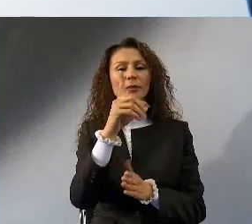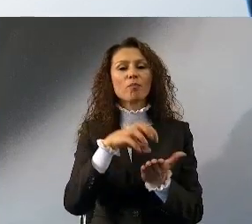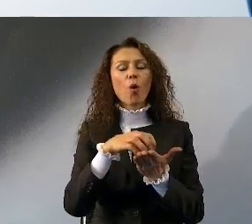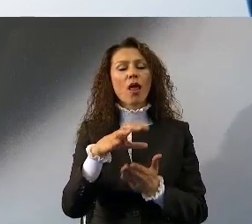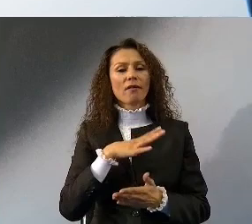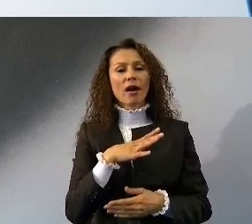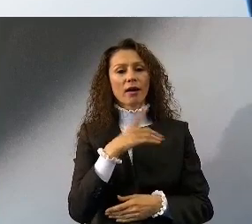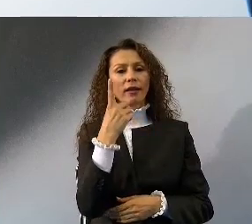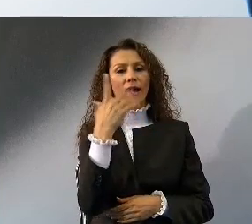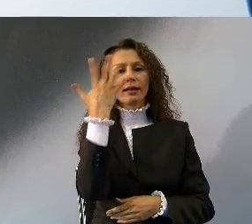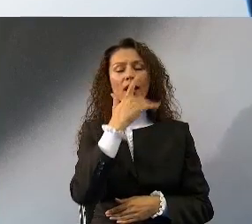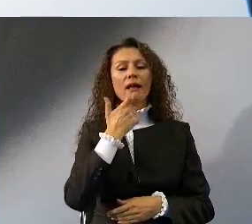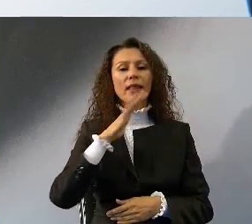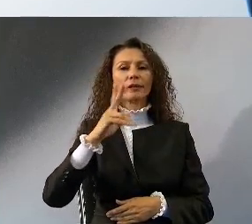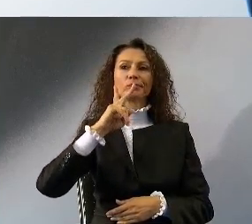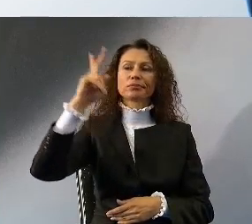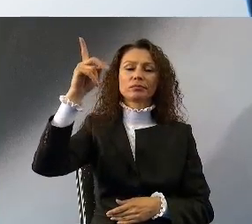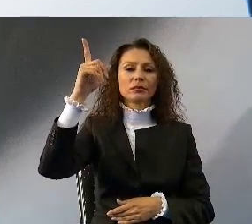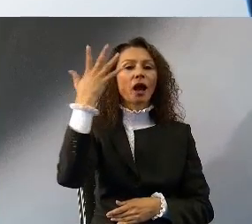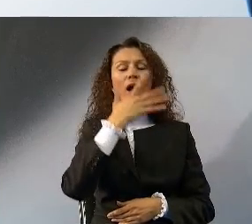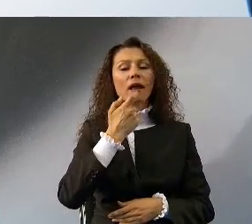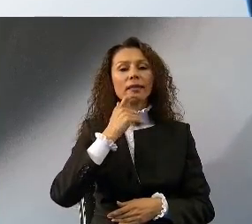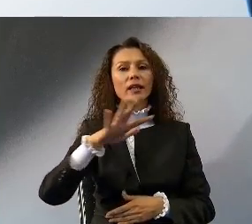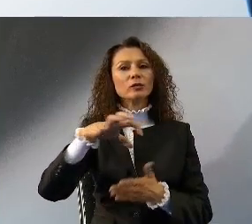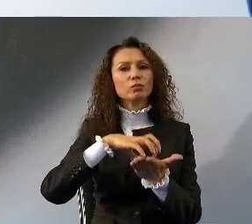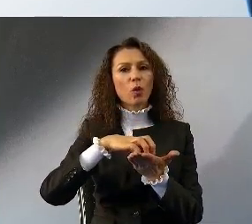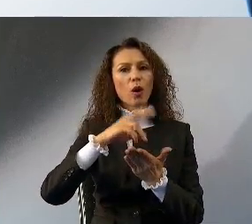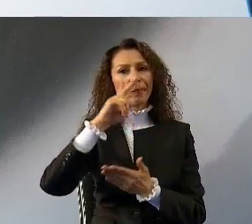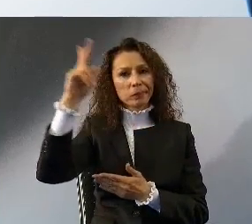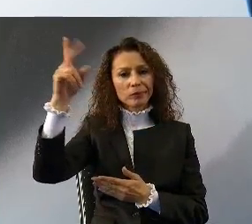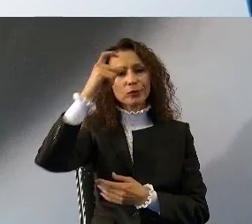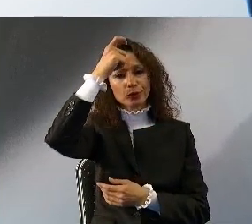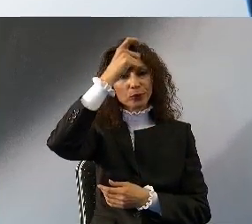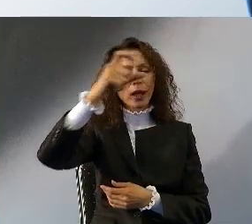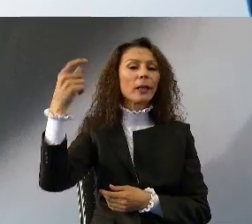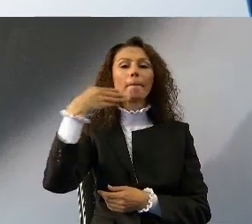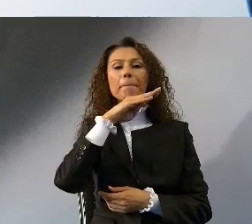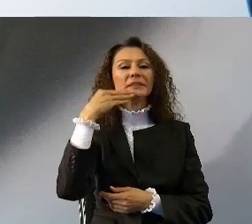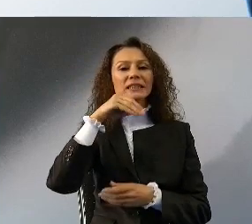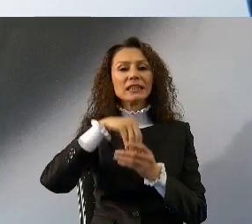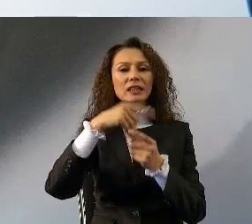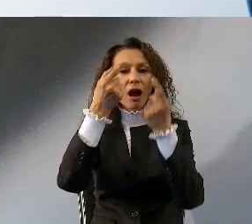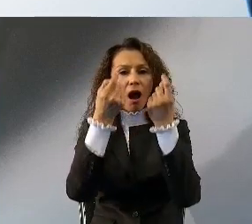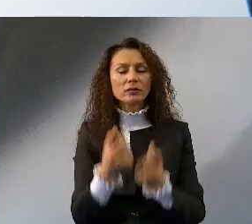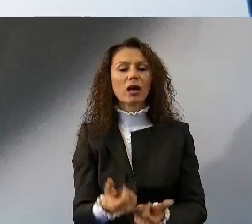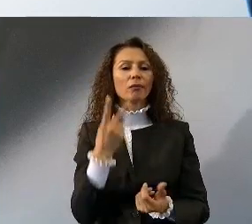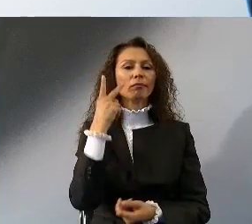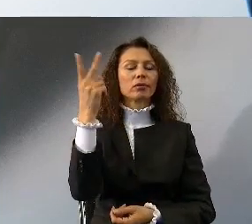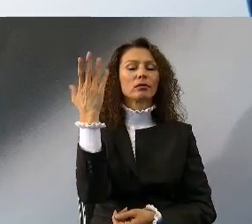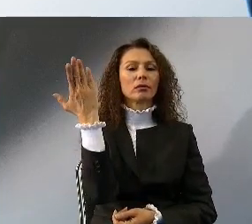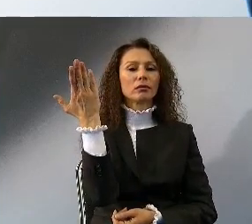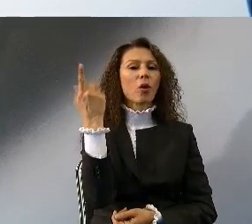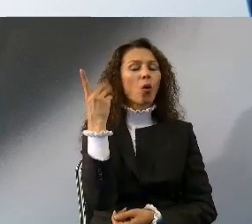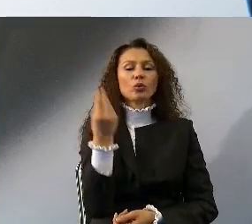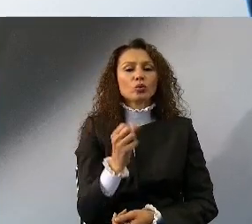var. Karadeniz bölgesi. Ve Karadeniz bölgesi Türkiye'de mısır üretimin azaldığı tek yer. Ya o